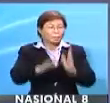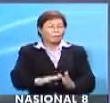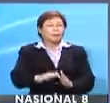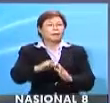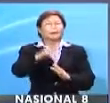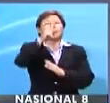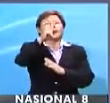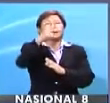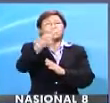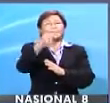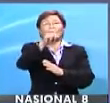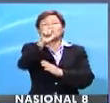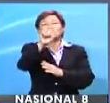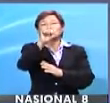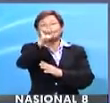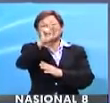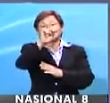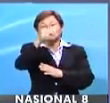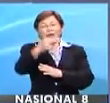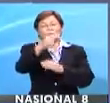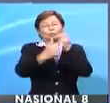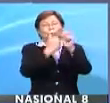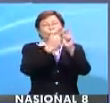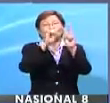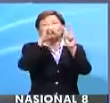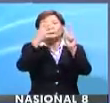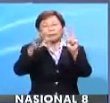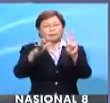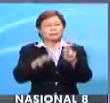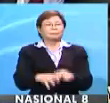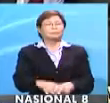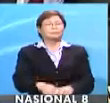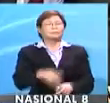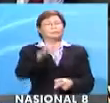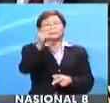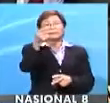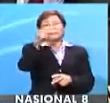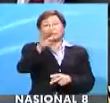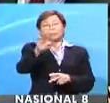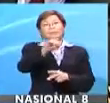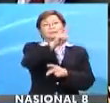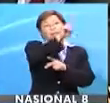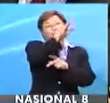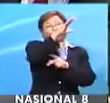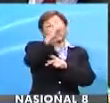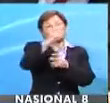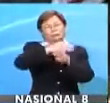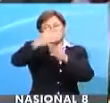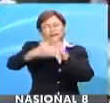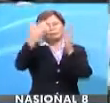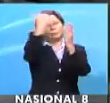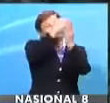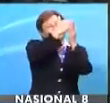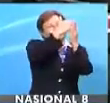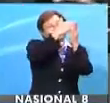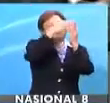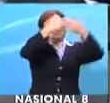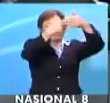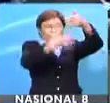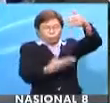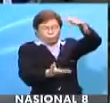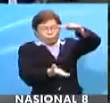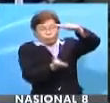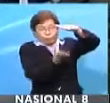Khazanah Megatrends 2015. TNB sebelum ini dilaporkan sebagai satu daripada empat buah syarikat yang telah disenarai pendek oleh